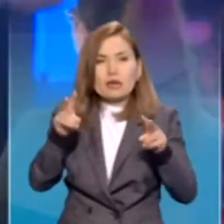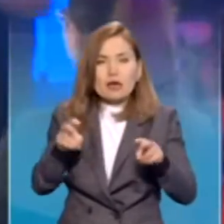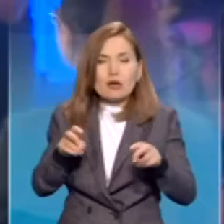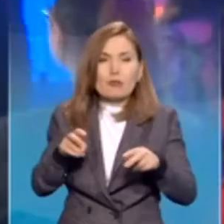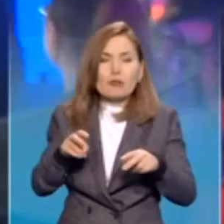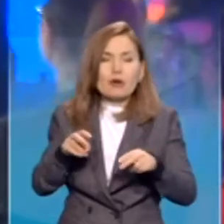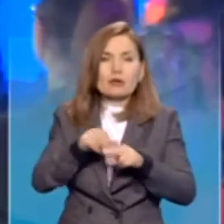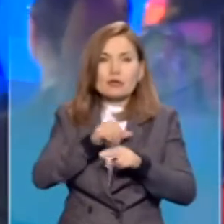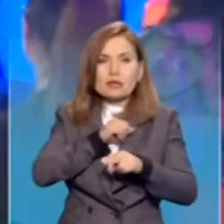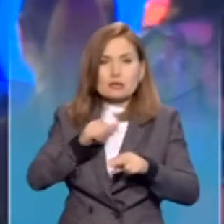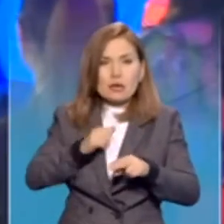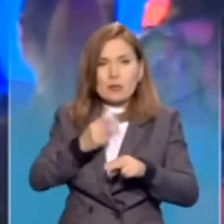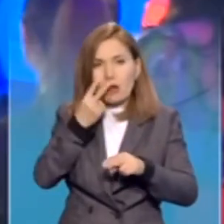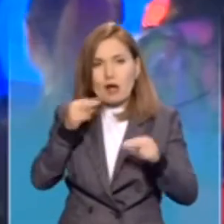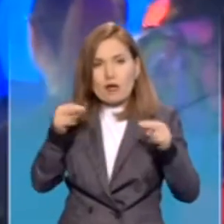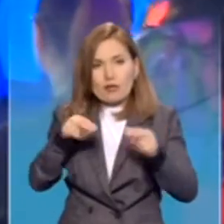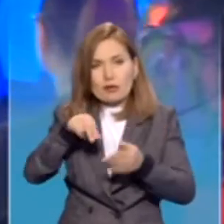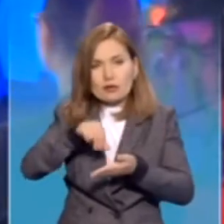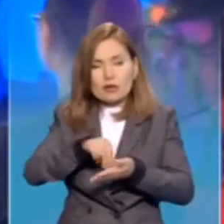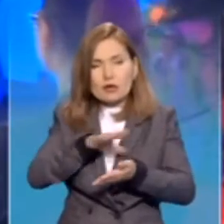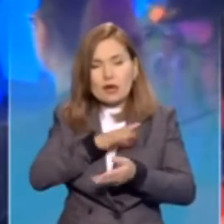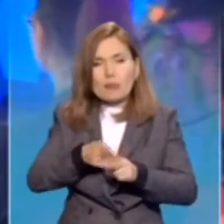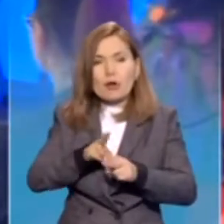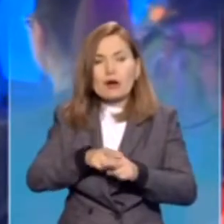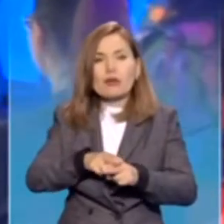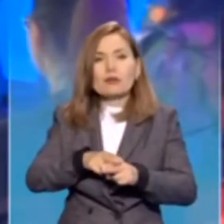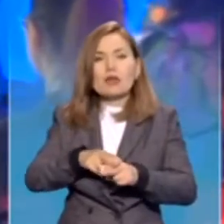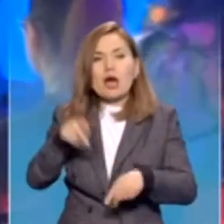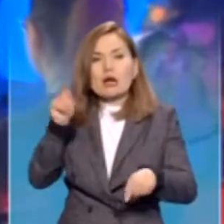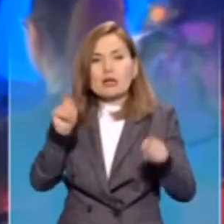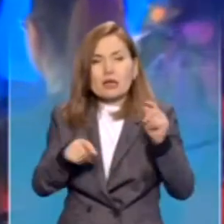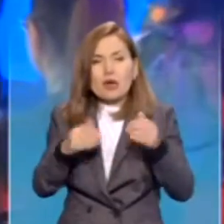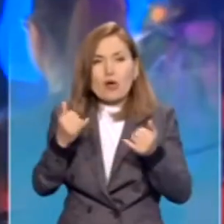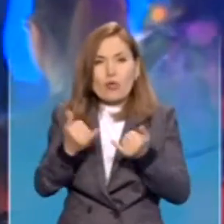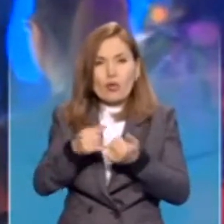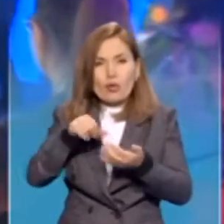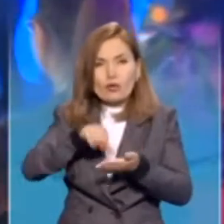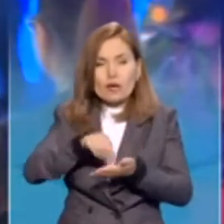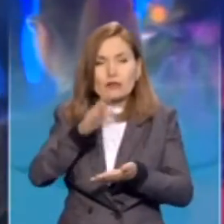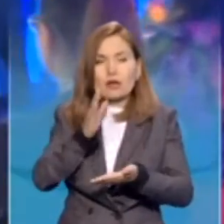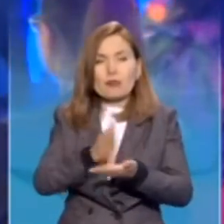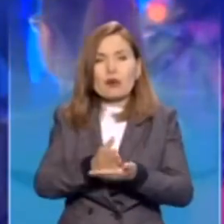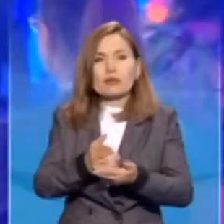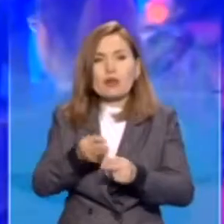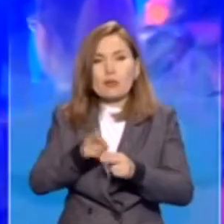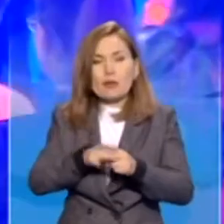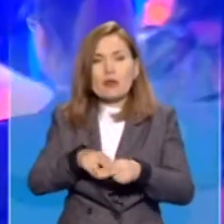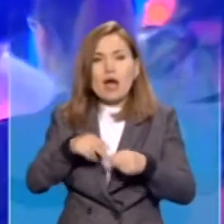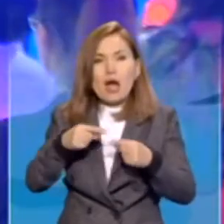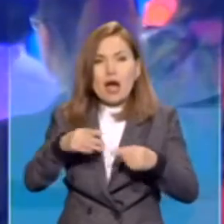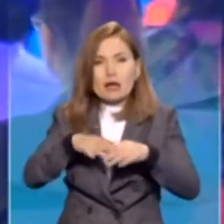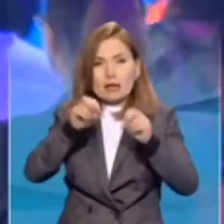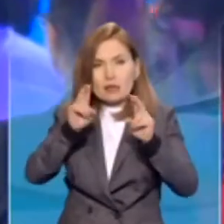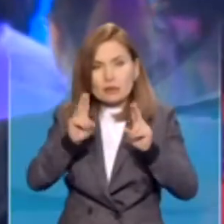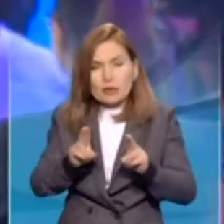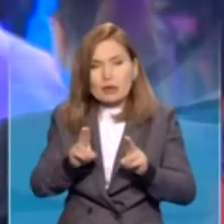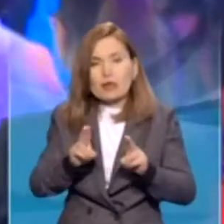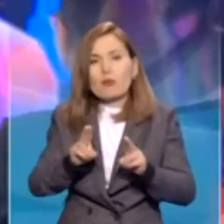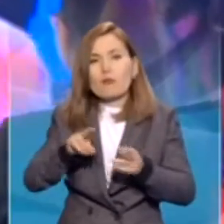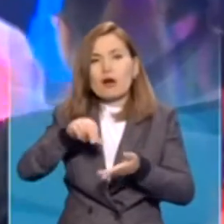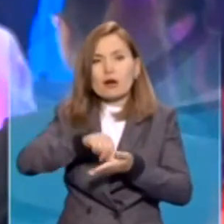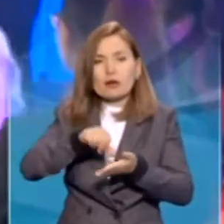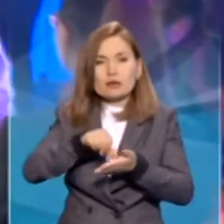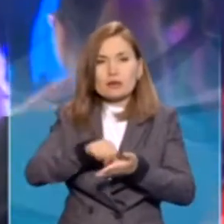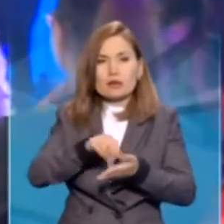jatır, özleriniz körüp otursuzlar. Jäne kelgen qonaqtardıñ da legi tawsılar emes, biz jaña aittıq, bul jerge bugün ər salanıñ mamandarı, ər salanıñ ökülleri